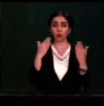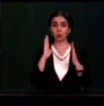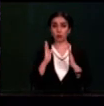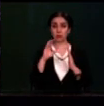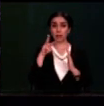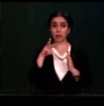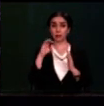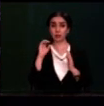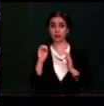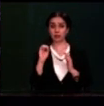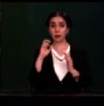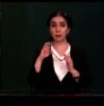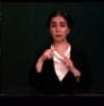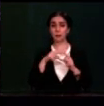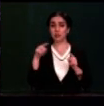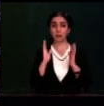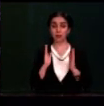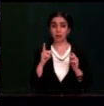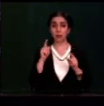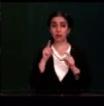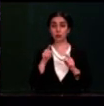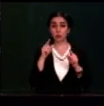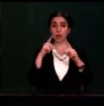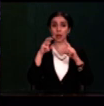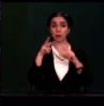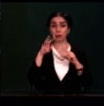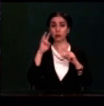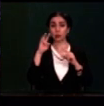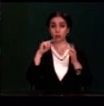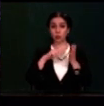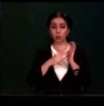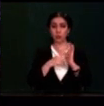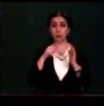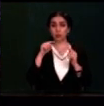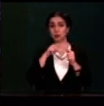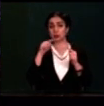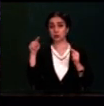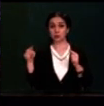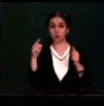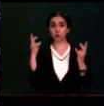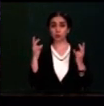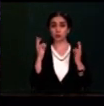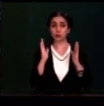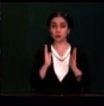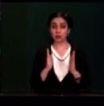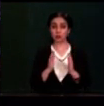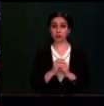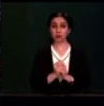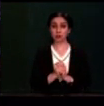MY masofani topish talab etiladi, ya'ni M nuqtadan uchburchak tekisligigacha bo'lgan masofani topishimiz